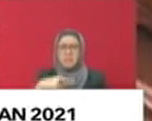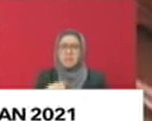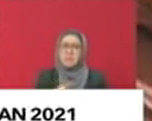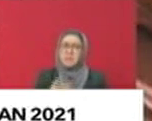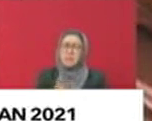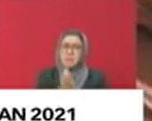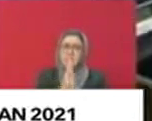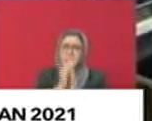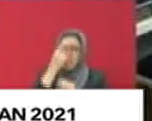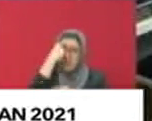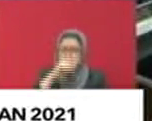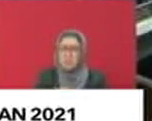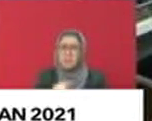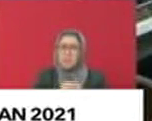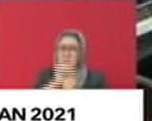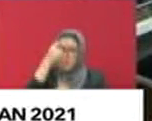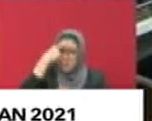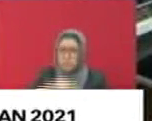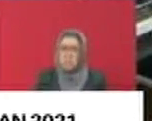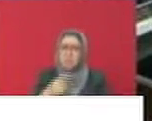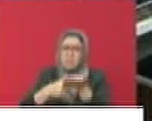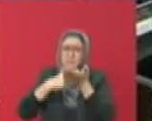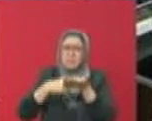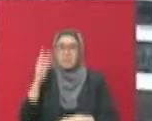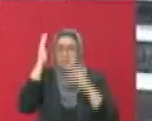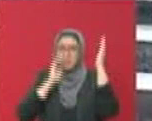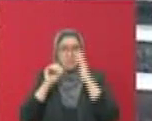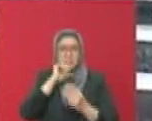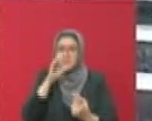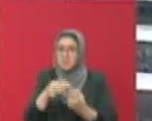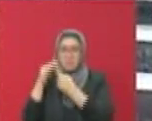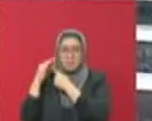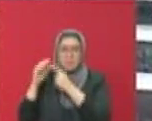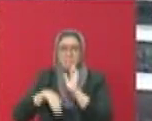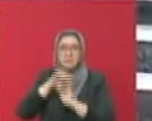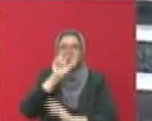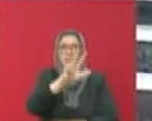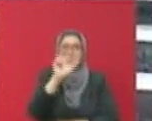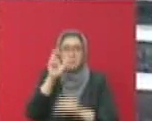bertujuan untuk memunikannya demi kepentingan rakyat yang terjejas akibat COVID-19.